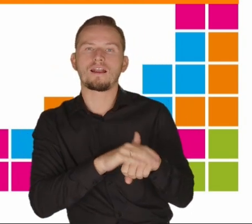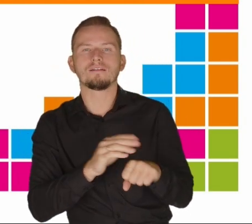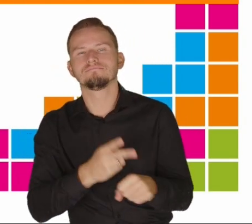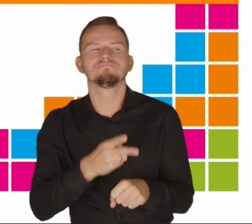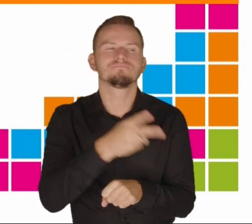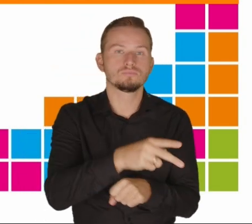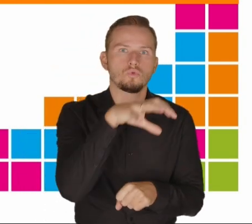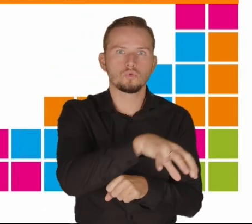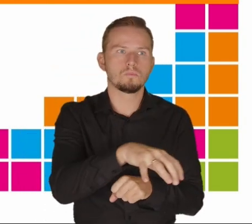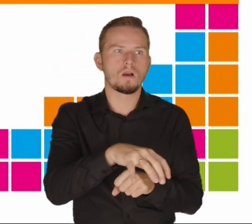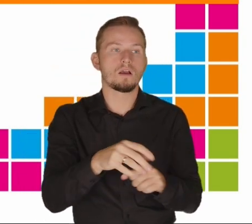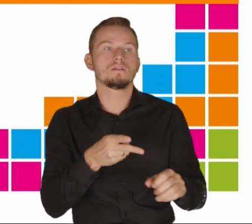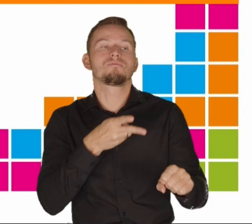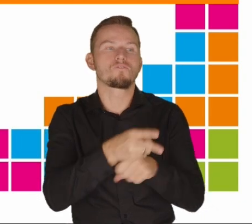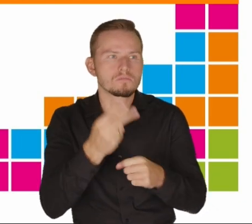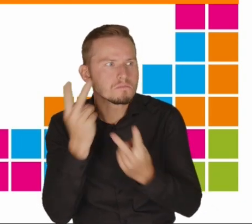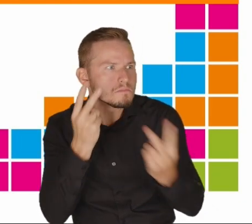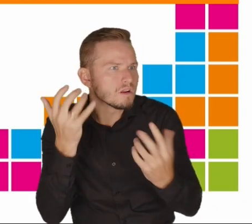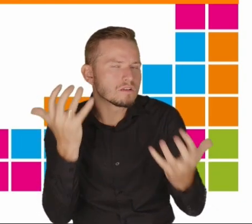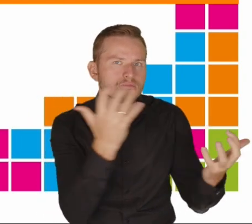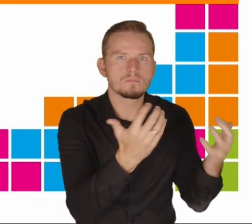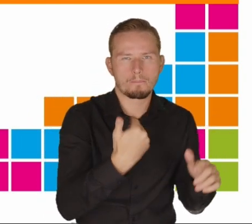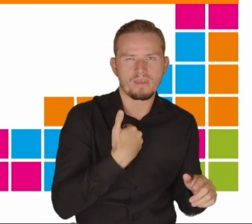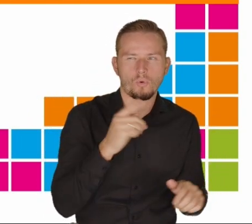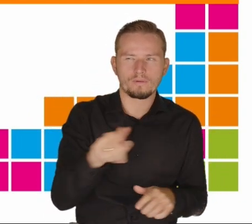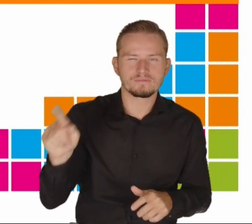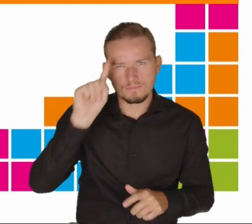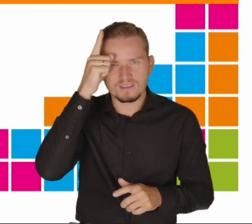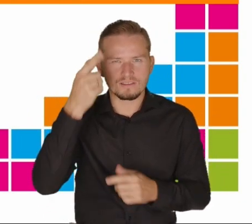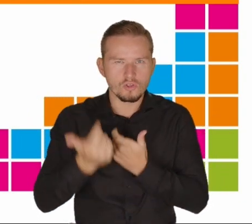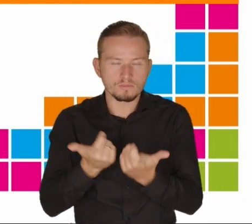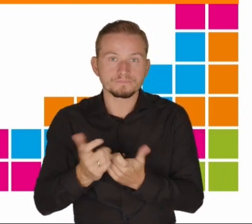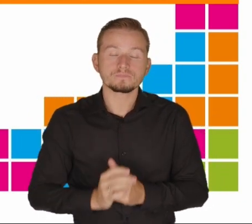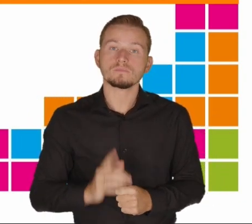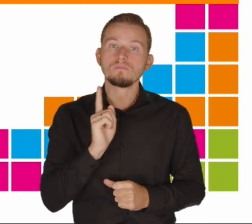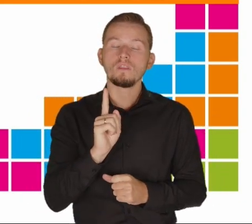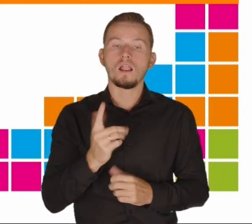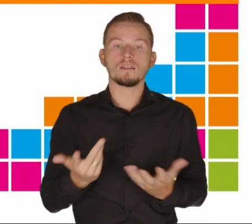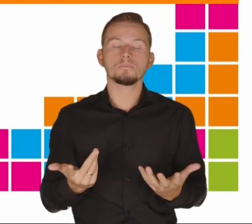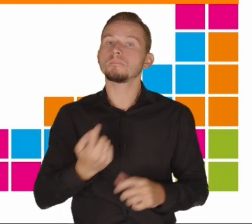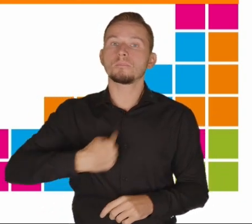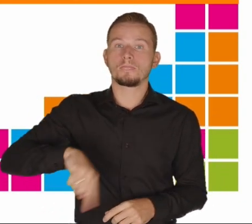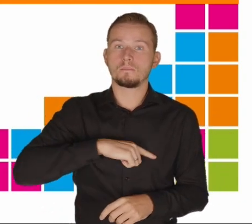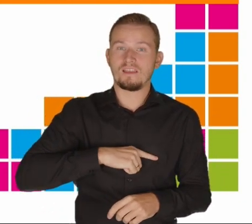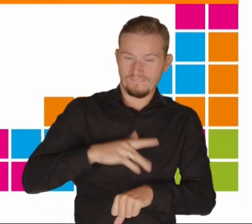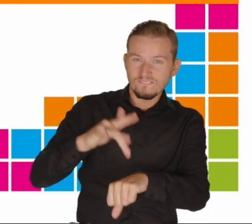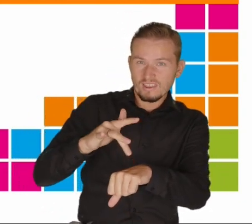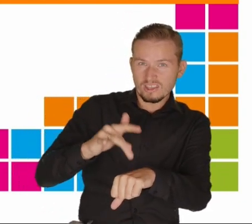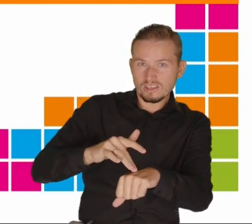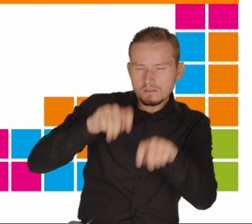i dowiadywali się różnych rzeczy, ale my oczywiście możemy próbować ekstrapolować wyniki z badań nad